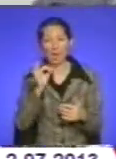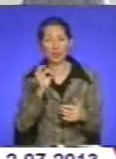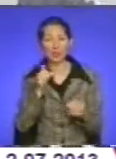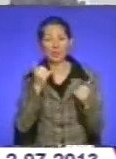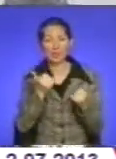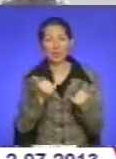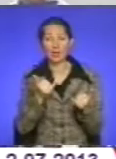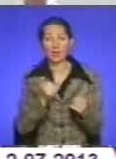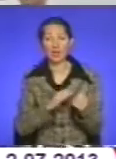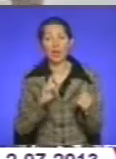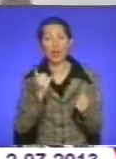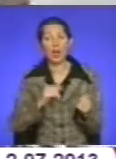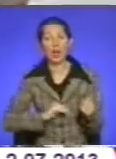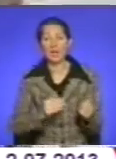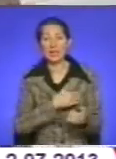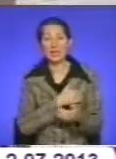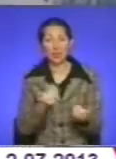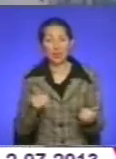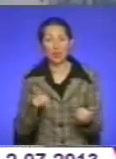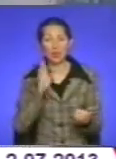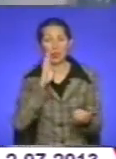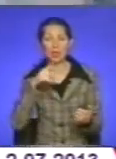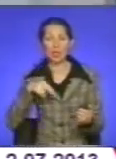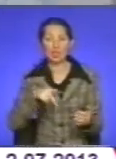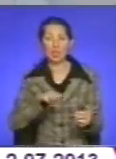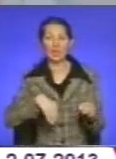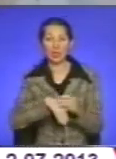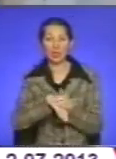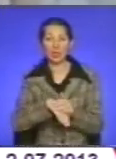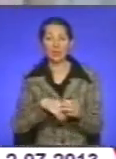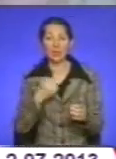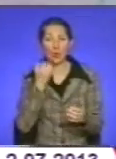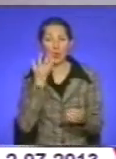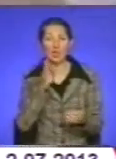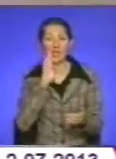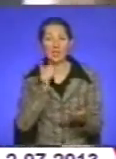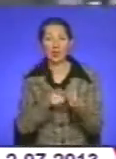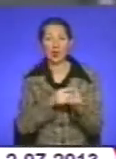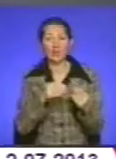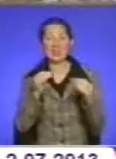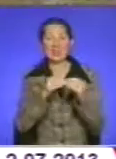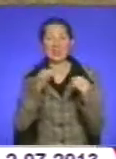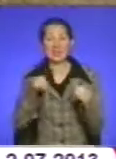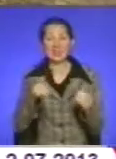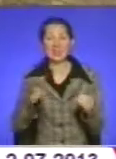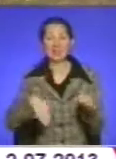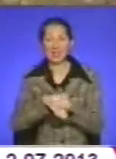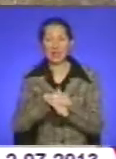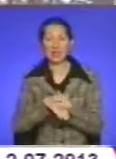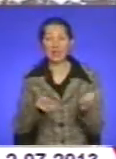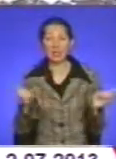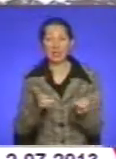роботодавець не схоче, аби працівниці йшли в декрет. Адже якщо жінці нараховують 10 тисяч декретних, доведеться